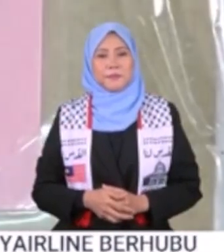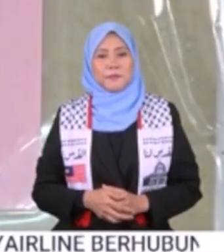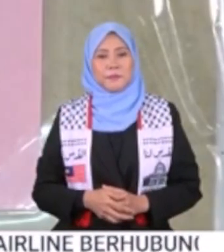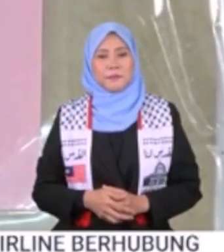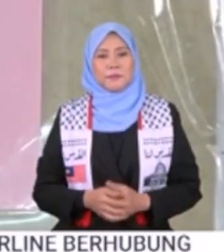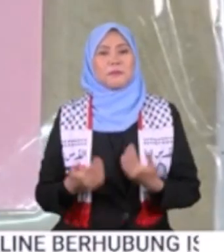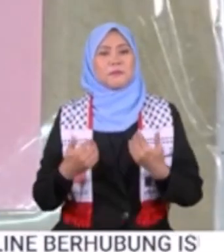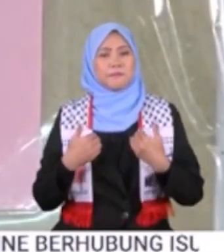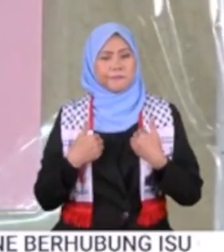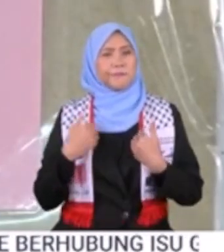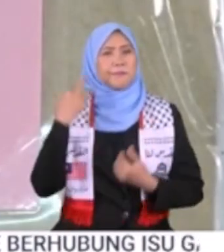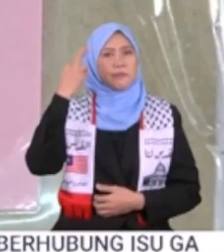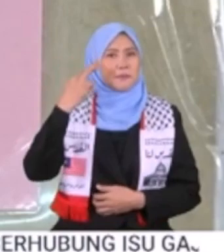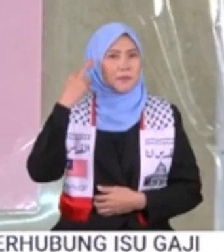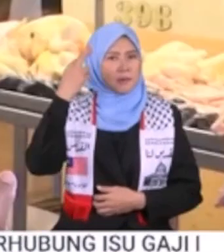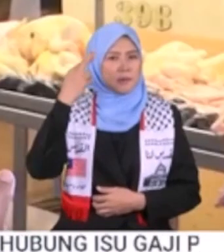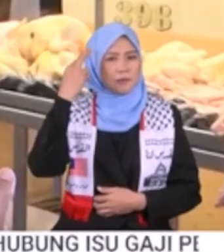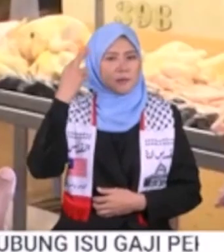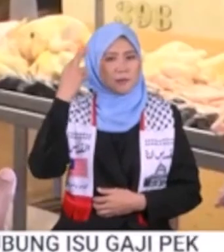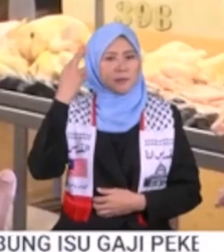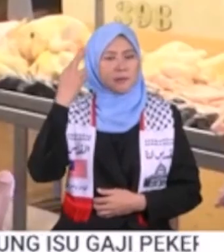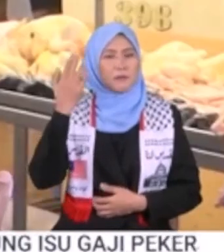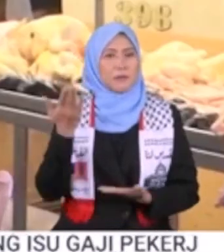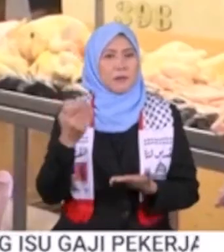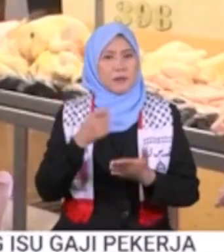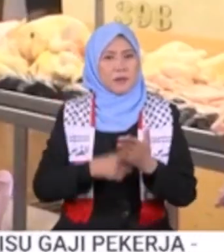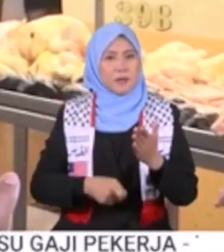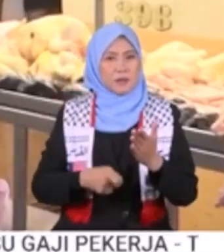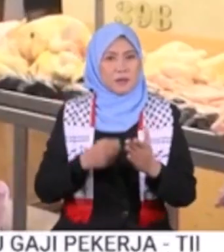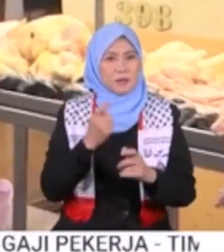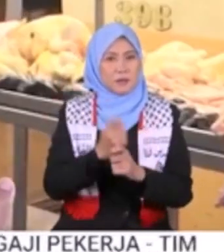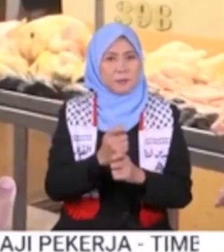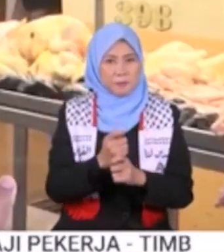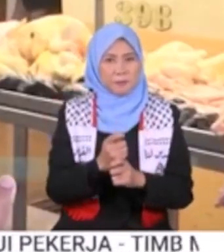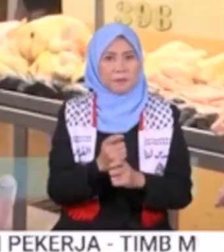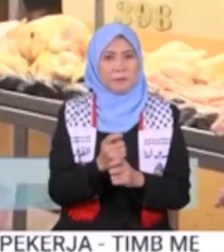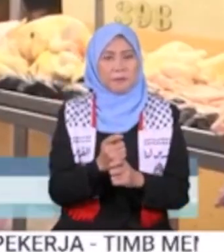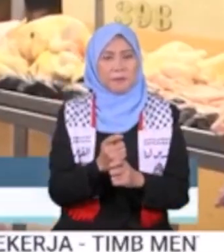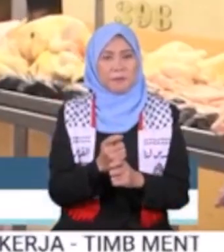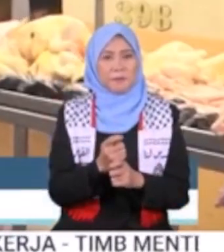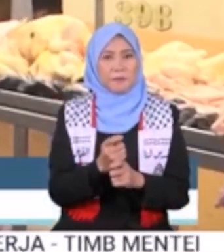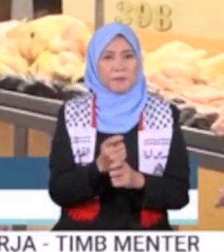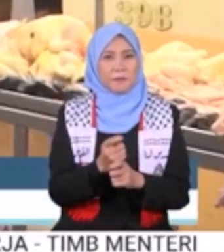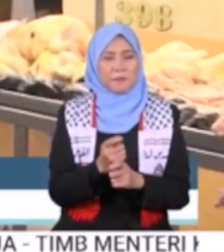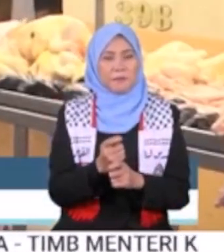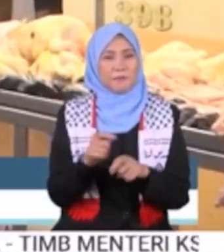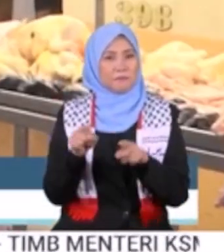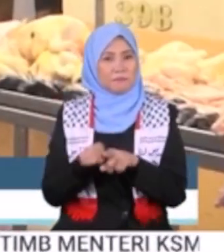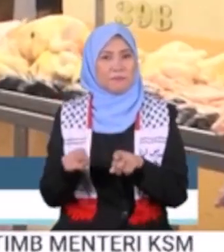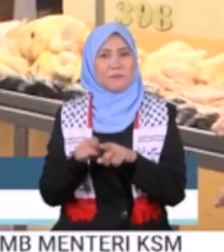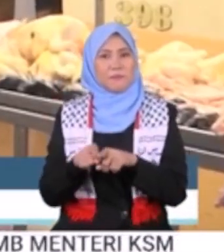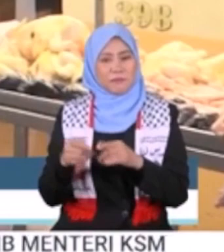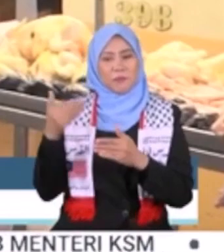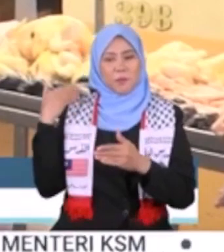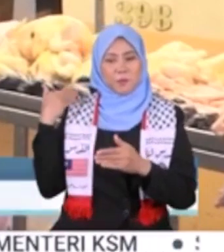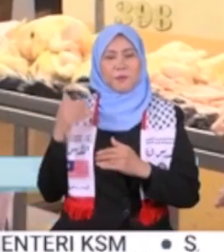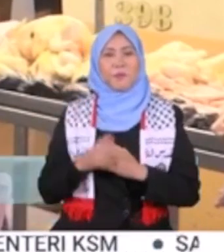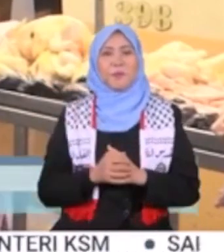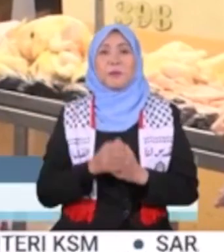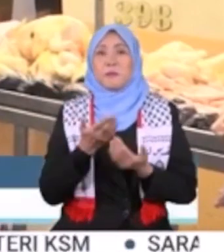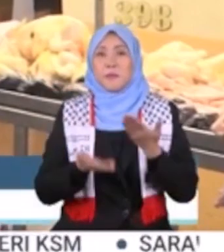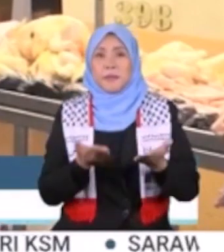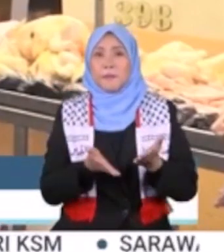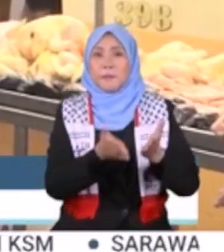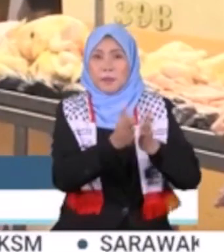Mungkin ada beberapa faktor yang menyebabkan harga itu kekal pada harga yang seperti sebelum ni. Antaranya adalah